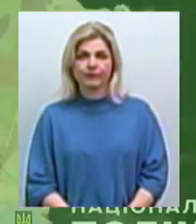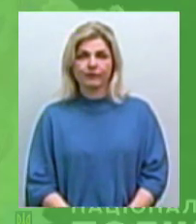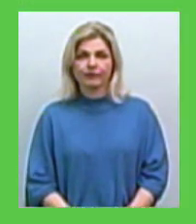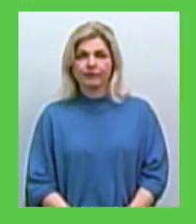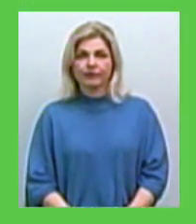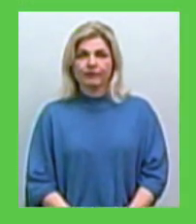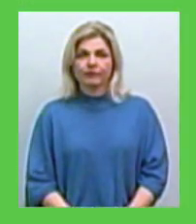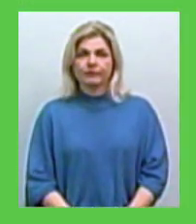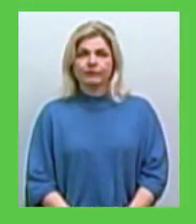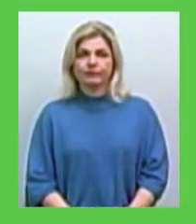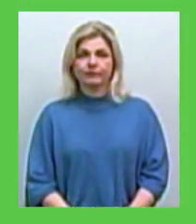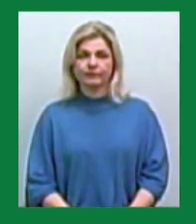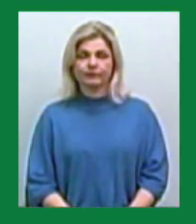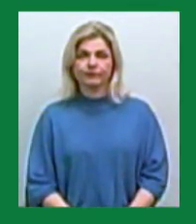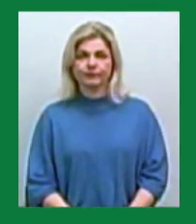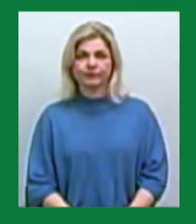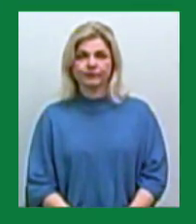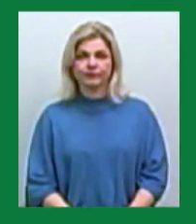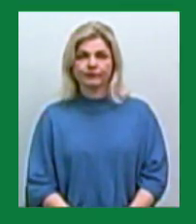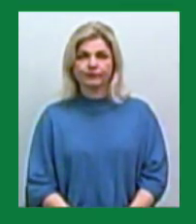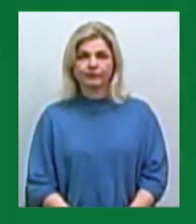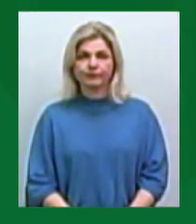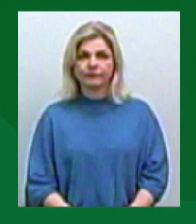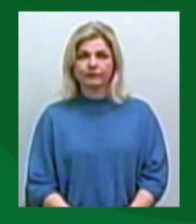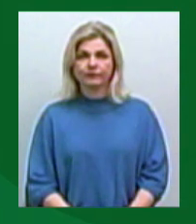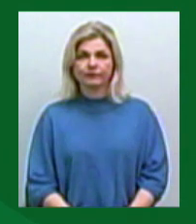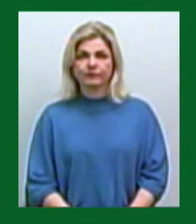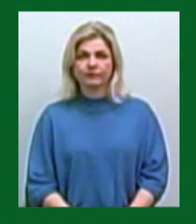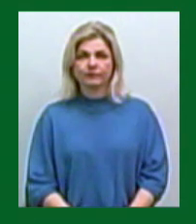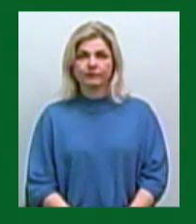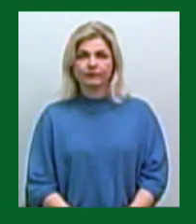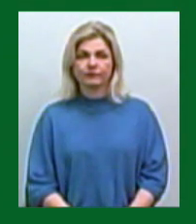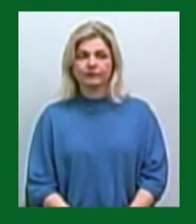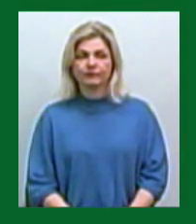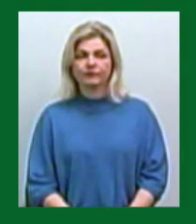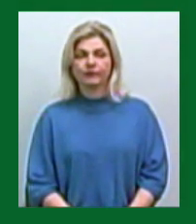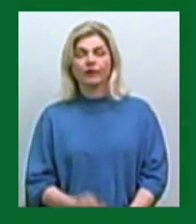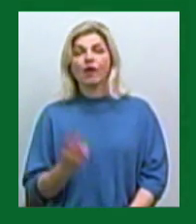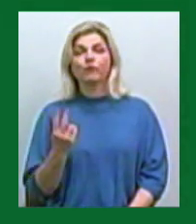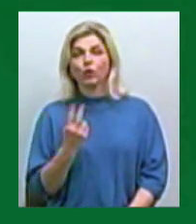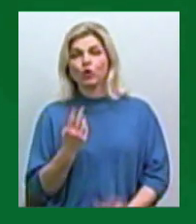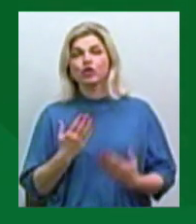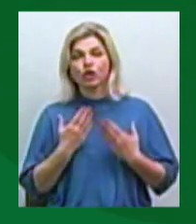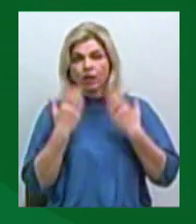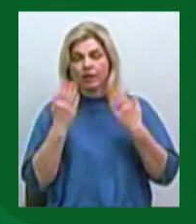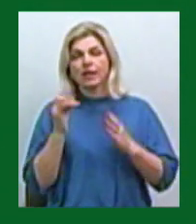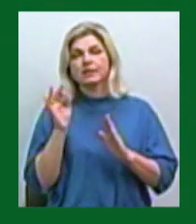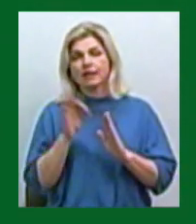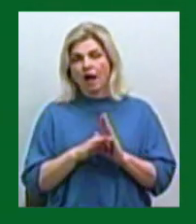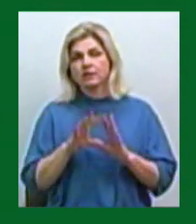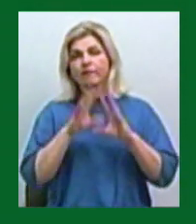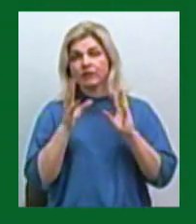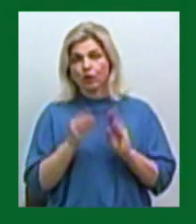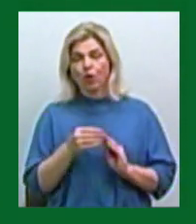У другому читанні та одразу в цілому